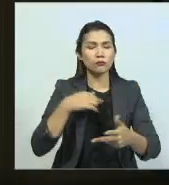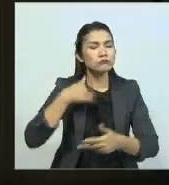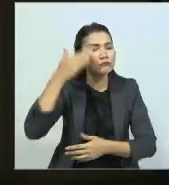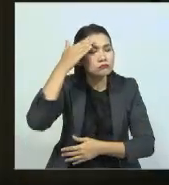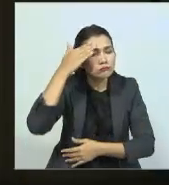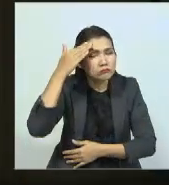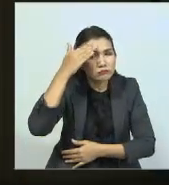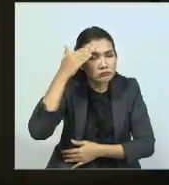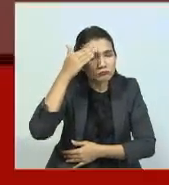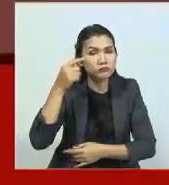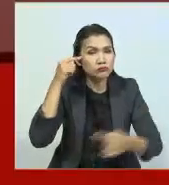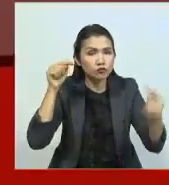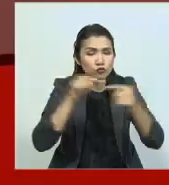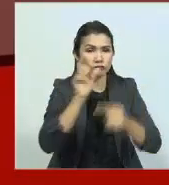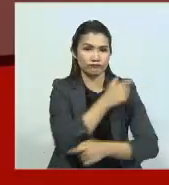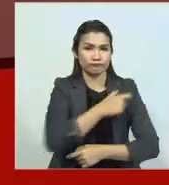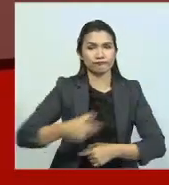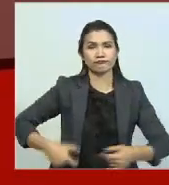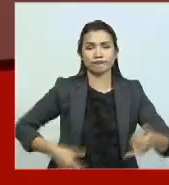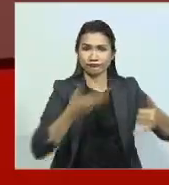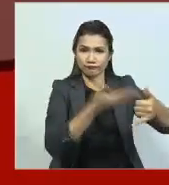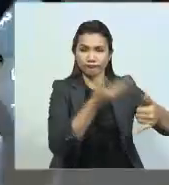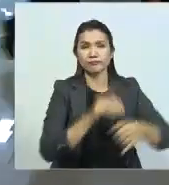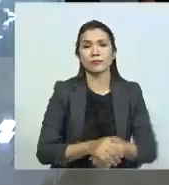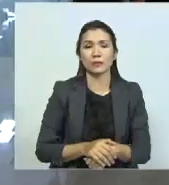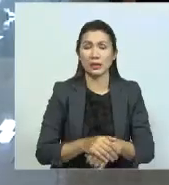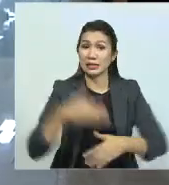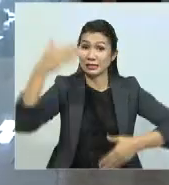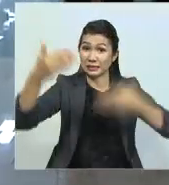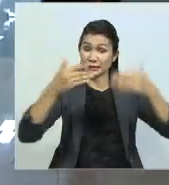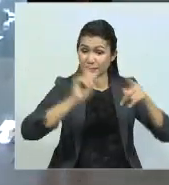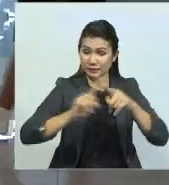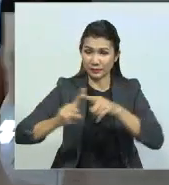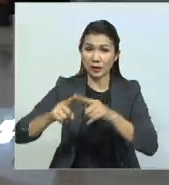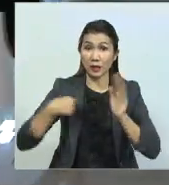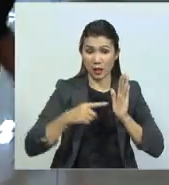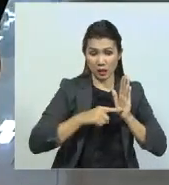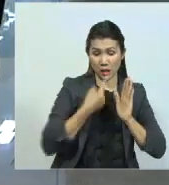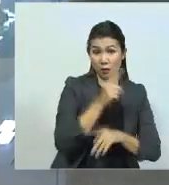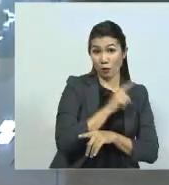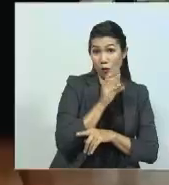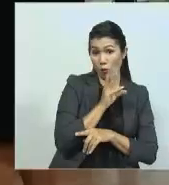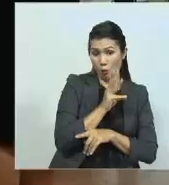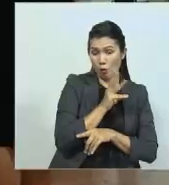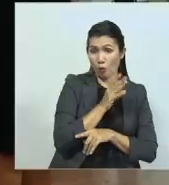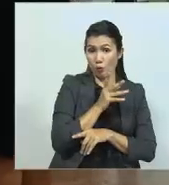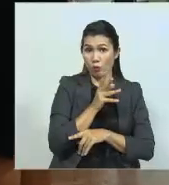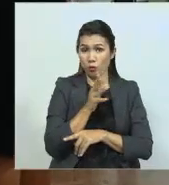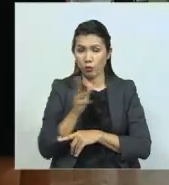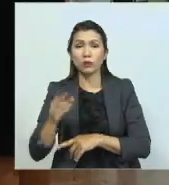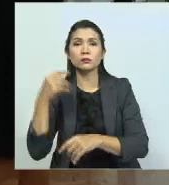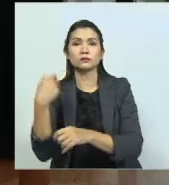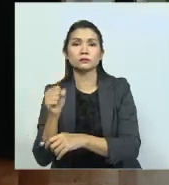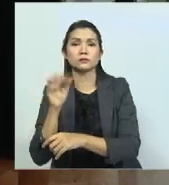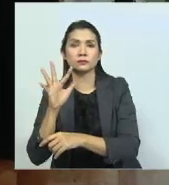มหากรุณาธิคุณโดยกิจกรรมต่างๆนะครับจะจัดกันระหว่างวันที่6พฤศจิกายนถึงวันที่15